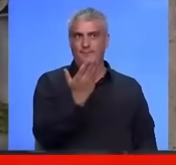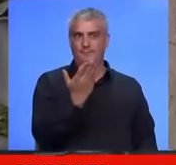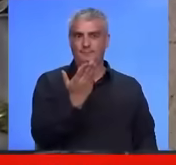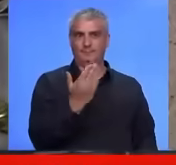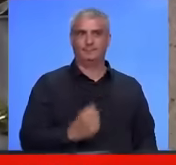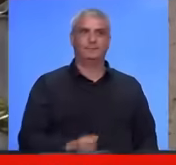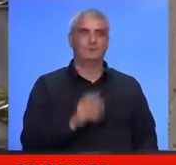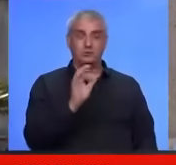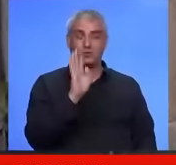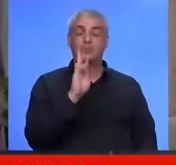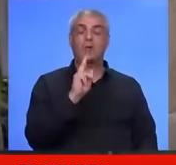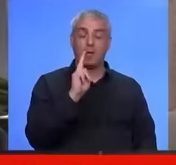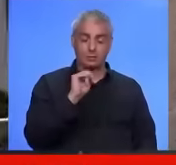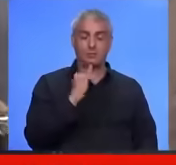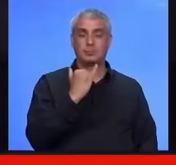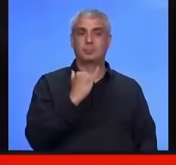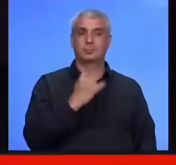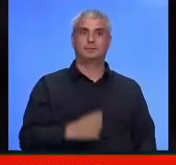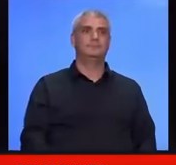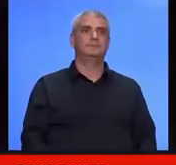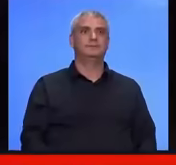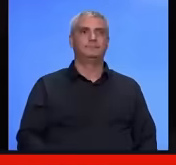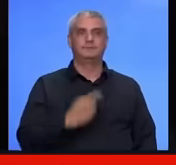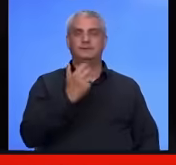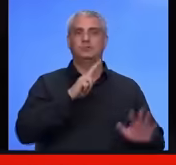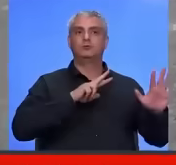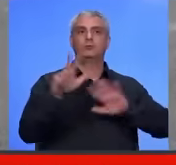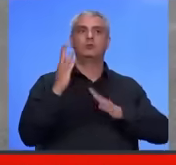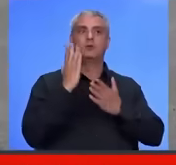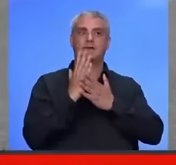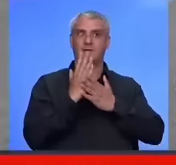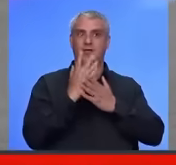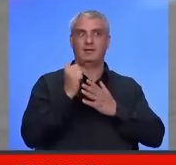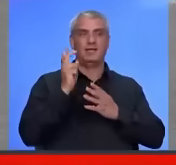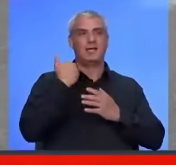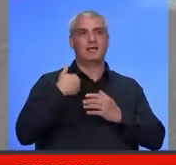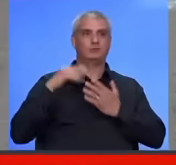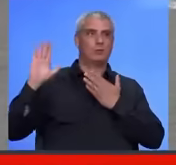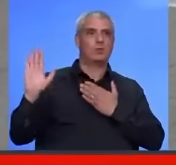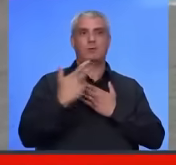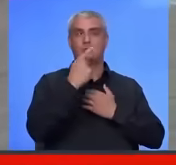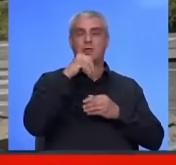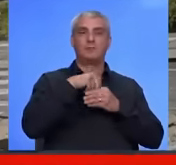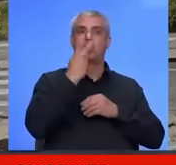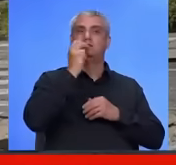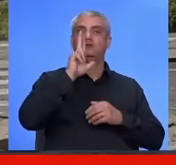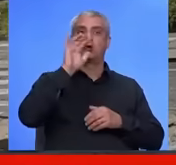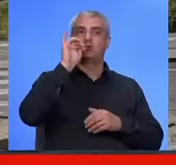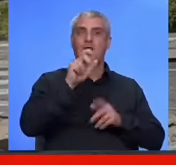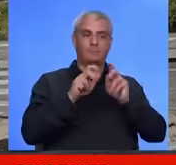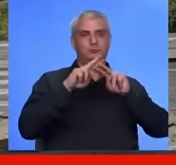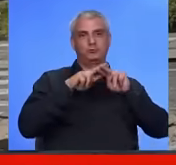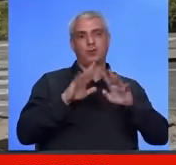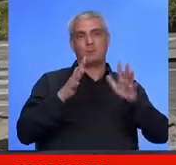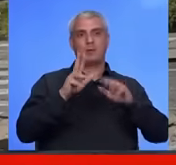אחד, שתיים. זה של הבורקן. זה של הבורקן. כמעט 8 חודשים חלפו מאז פונתה קריית שמונה. מתוך 23,000 תושבים נותרו כאן